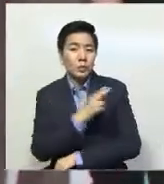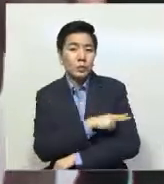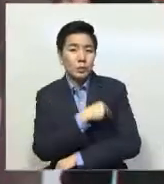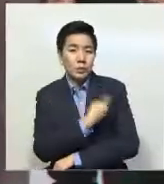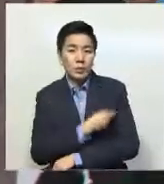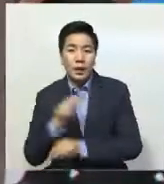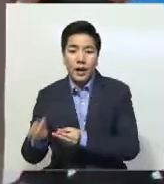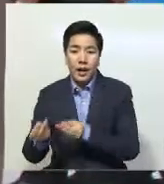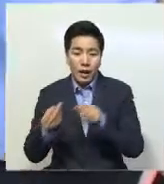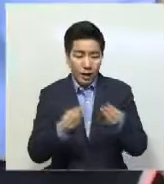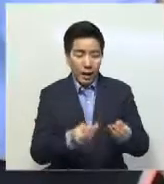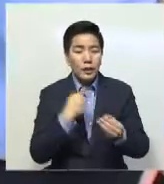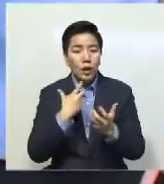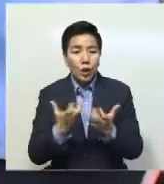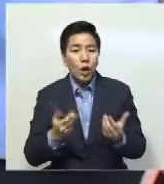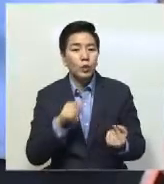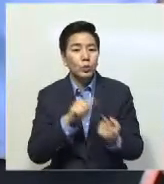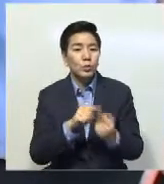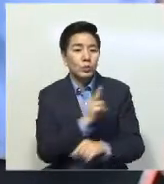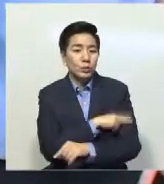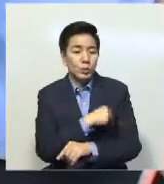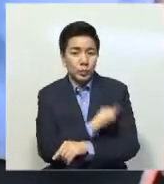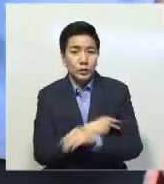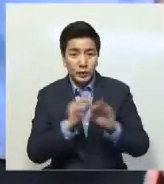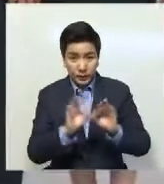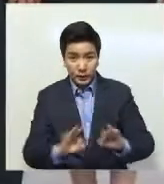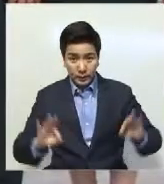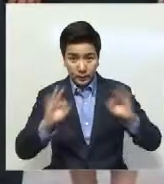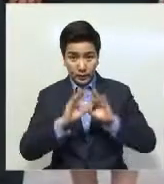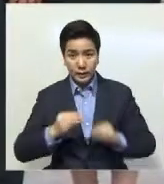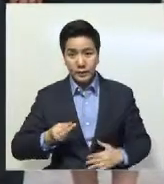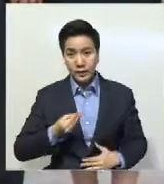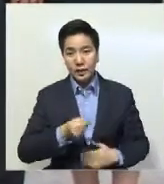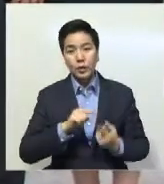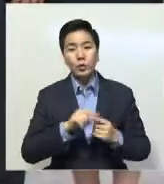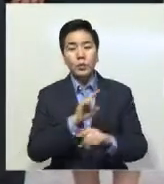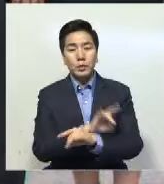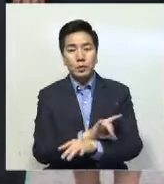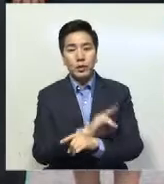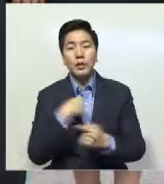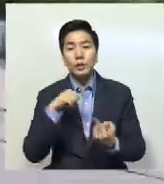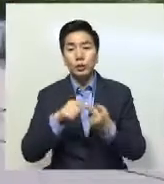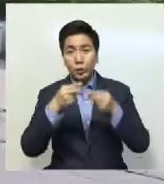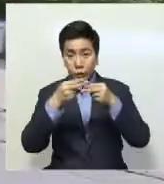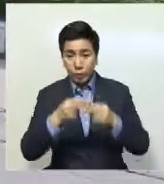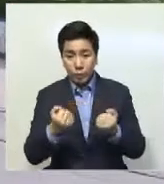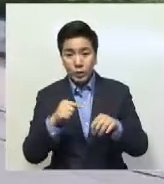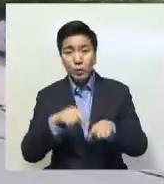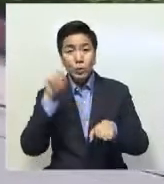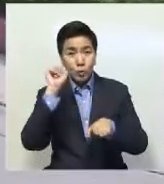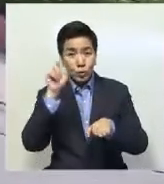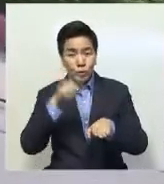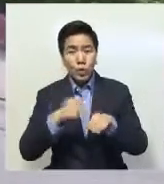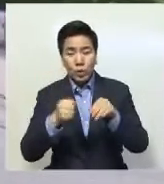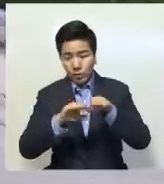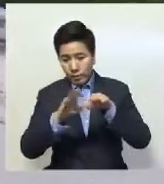จอมเกล้าเพื่อสนับสนุนอุปกรณ์ทางการแพทย์ที่จำเป็นแก่โรงพยาบาลพระจอมเกล้าจังหวัดเพชรบุรีโดยเฉพาะรถพยาบาลฉุกเฉินแ